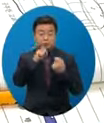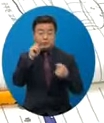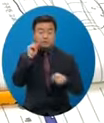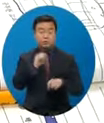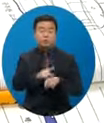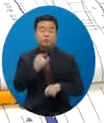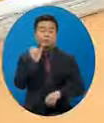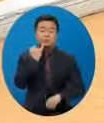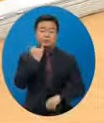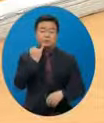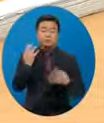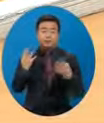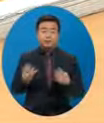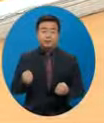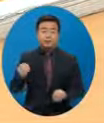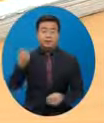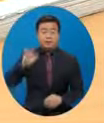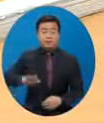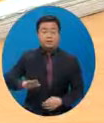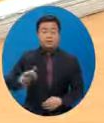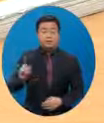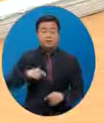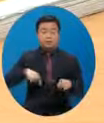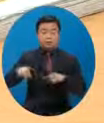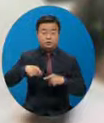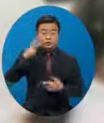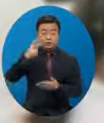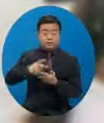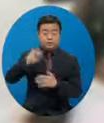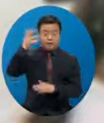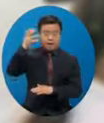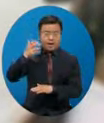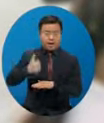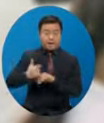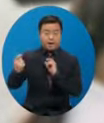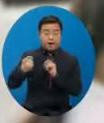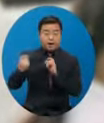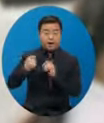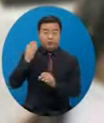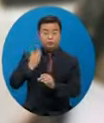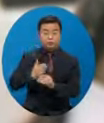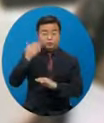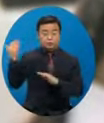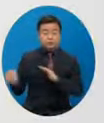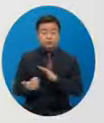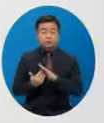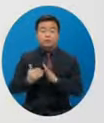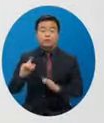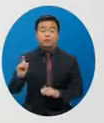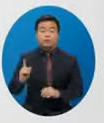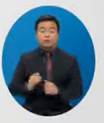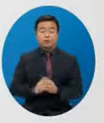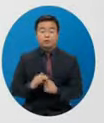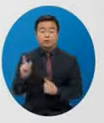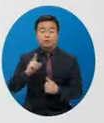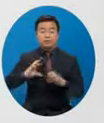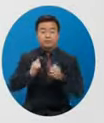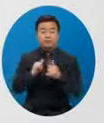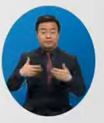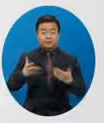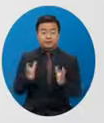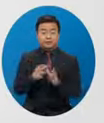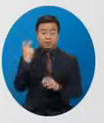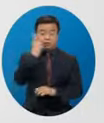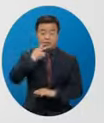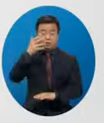아닙니다. 그렇다면 정책 마무리 단계인 지금 성과는 어떨까? 한 시민단체가 조사한